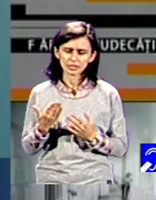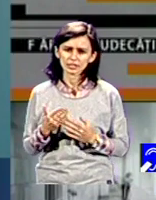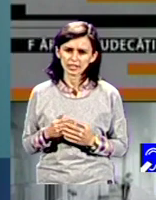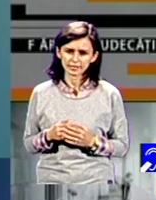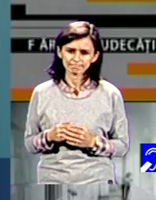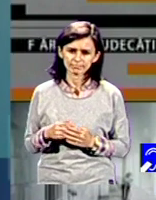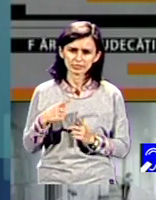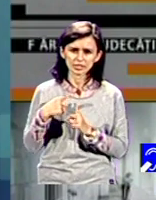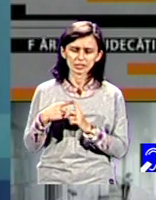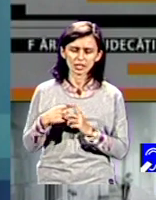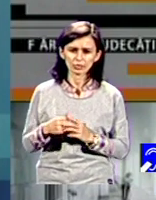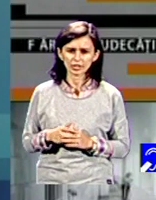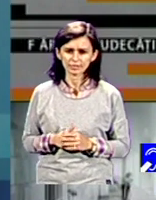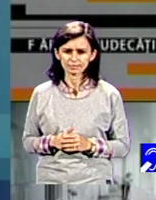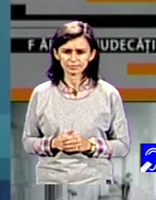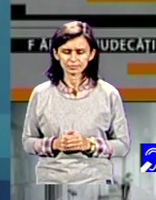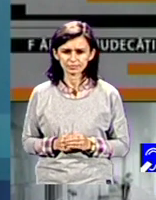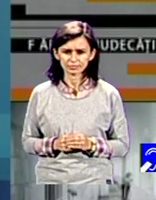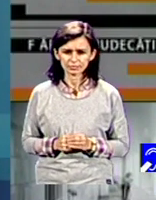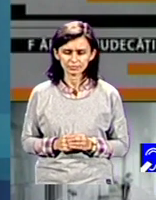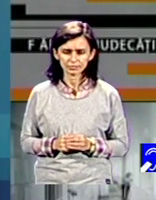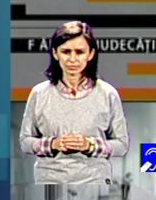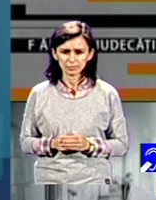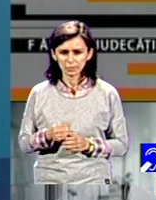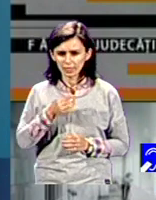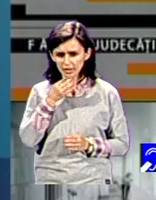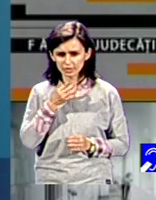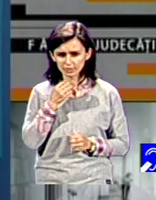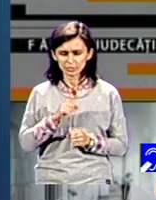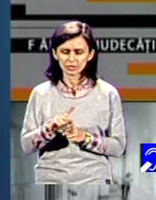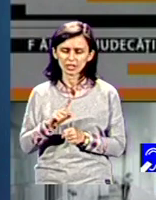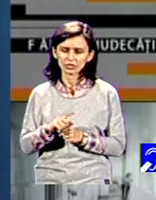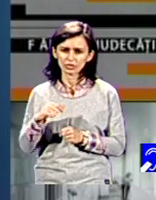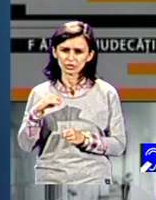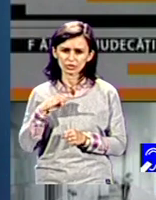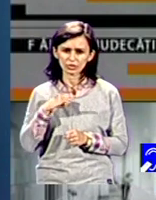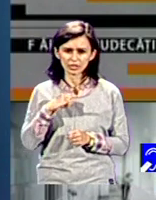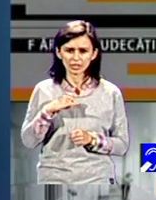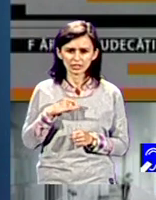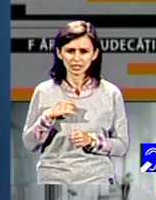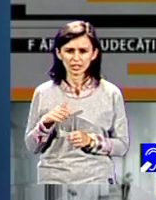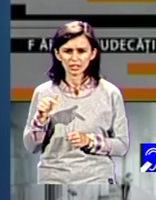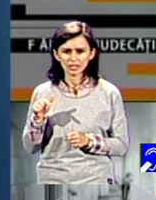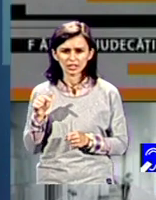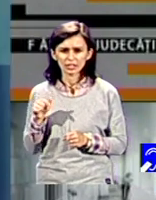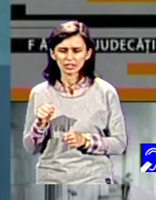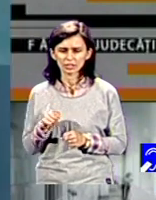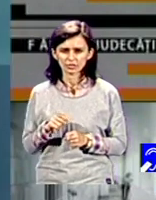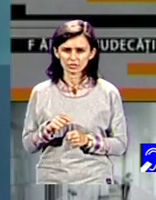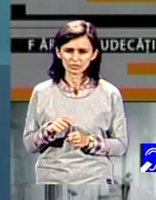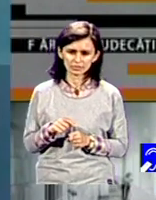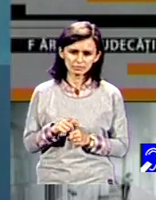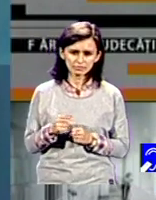rapidității lor a zis un lucru foarte interesant puțin mai devreme spus la acest demers participarea trebuie să vină sau e e